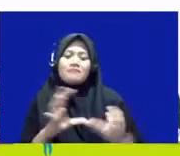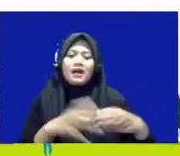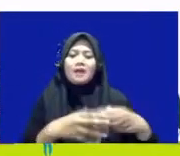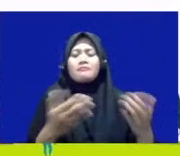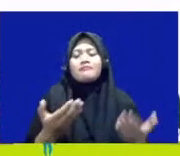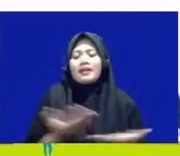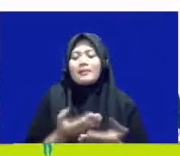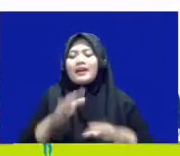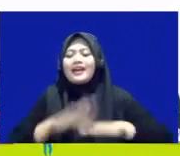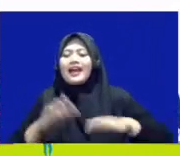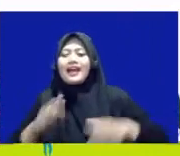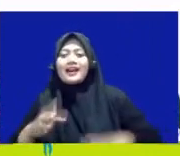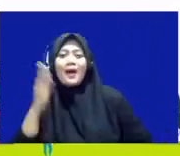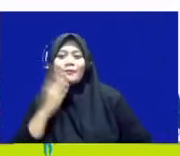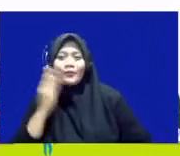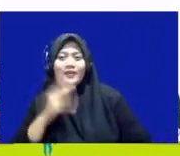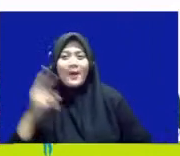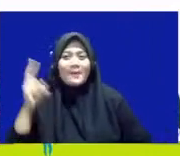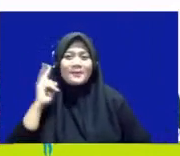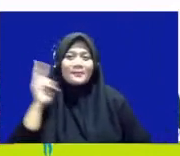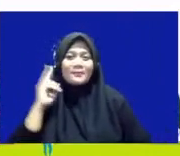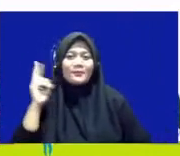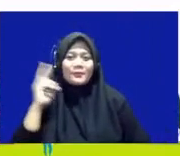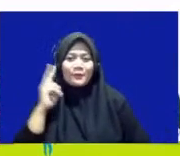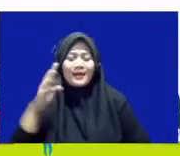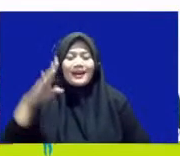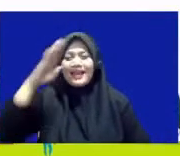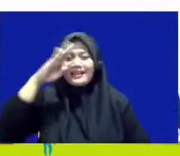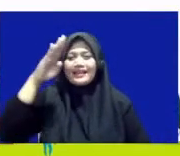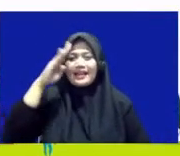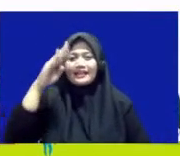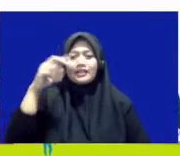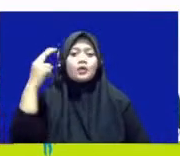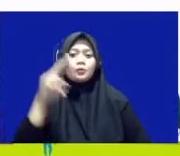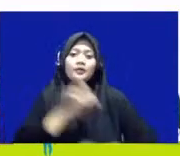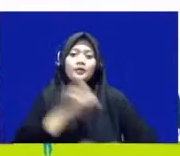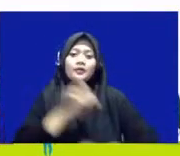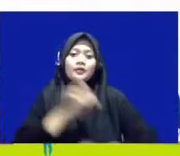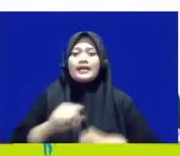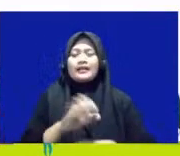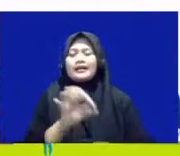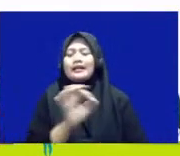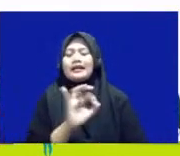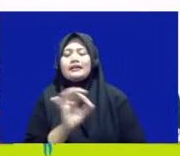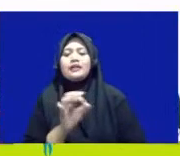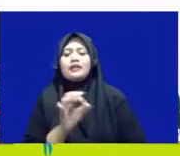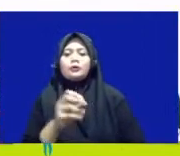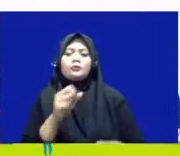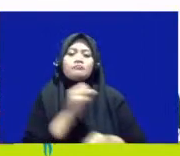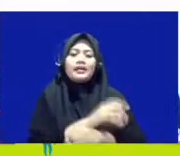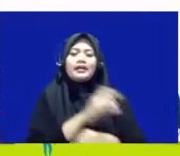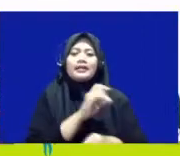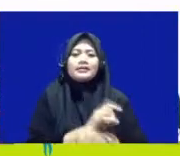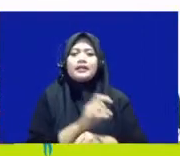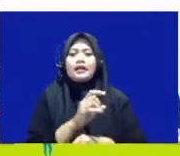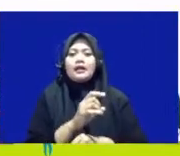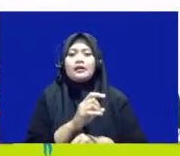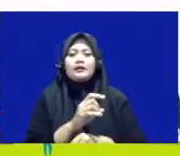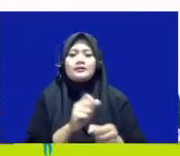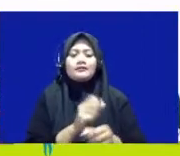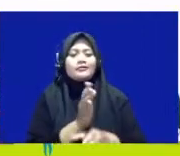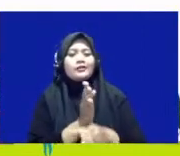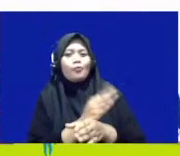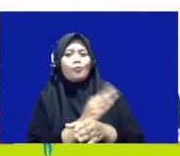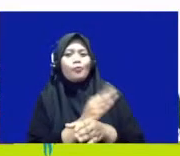kita, perempuan maupun laki-laki untuk kegiatan pembencana tidak hanya bekerja pada saat prabencana.